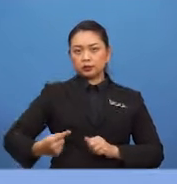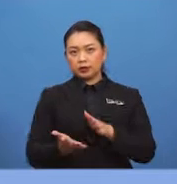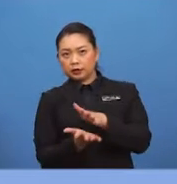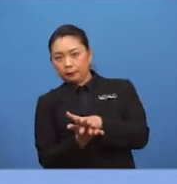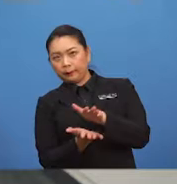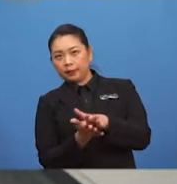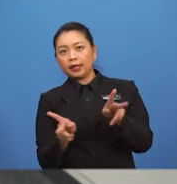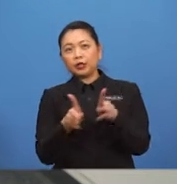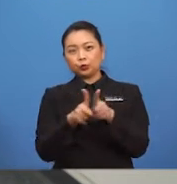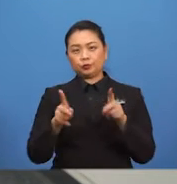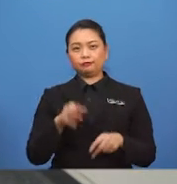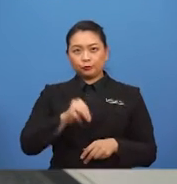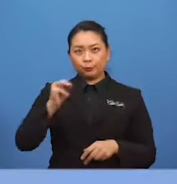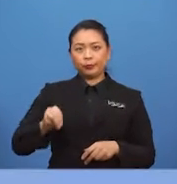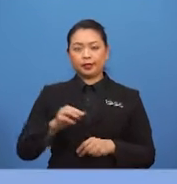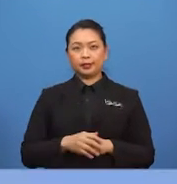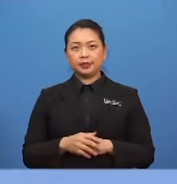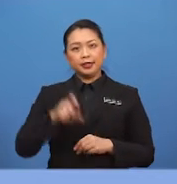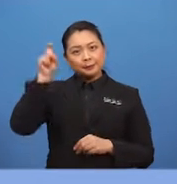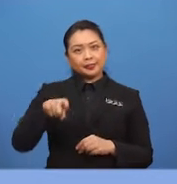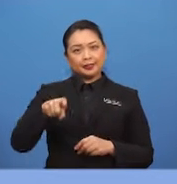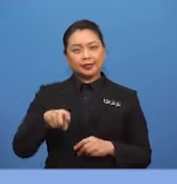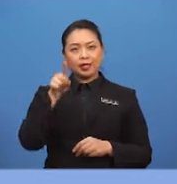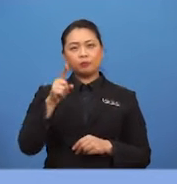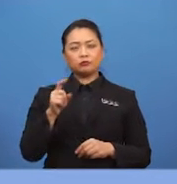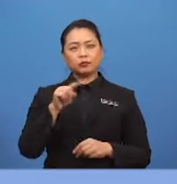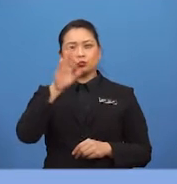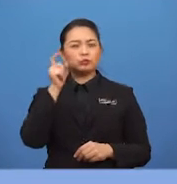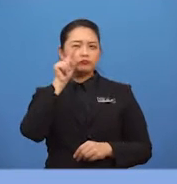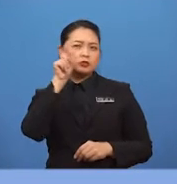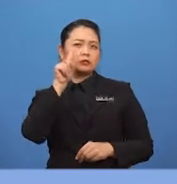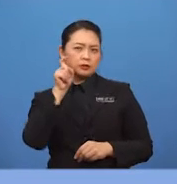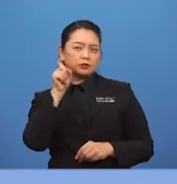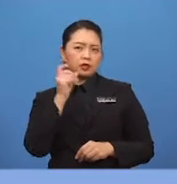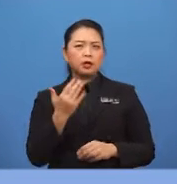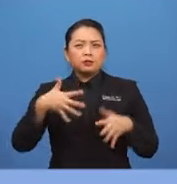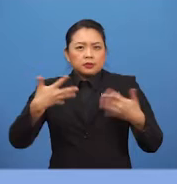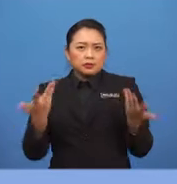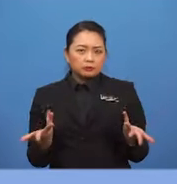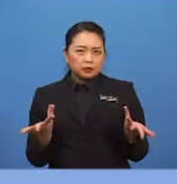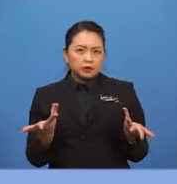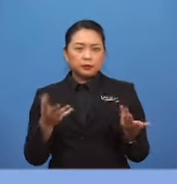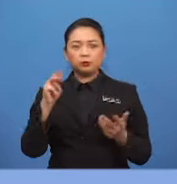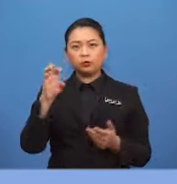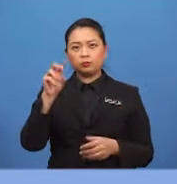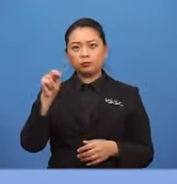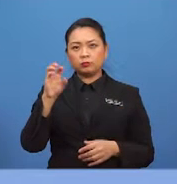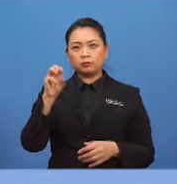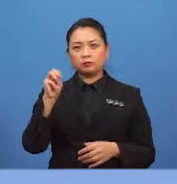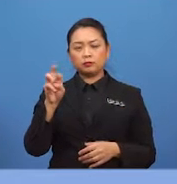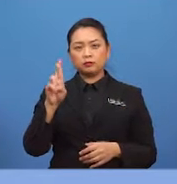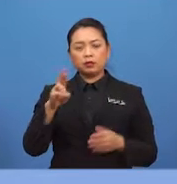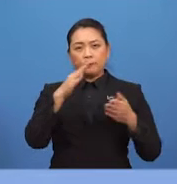kasut. Murid-murid, mesti kamu semua tertanya-tanya bagaimana pula